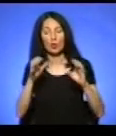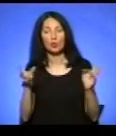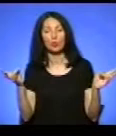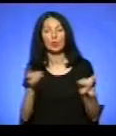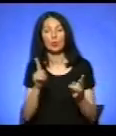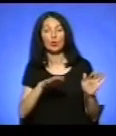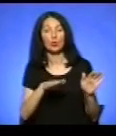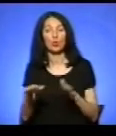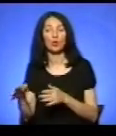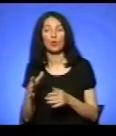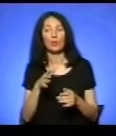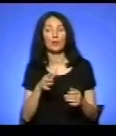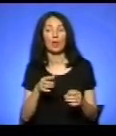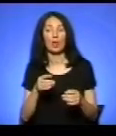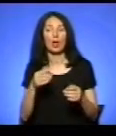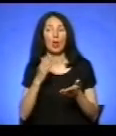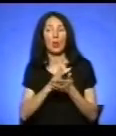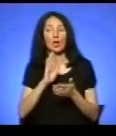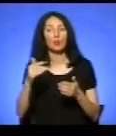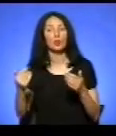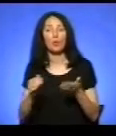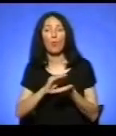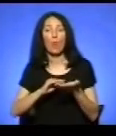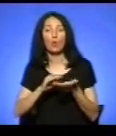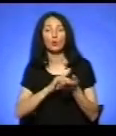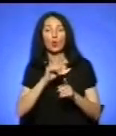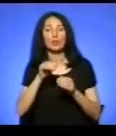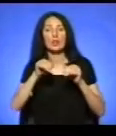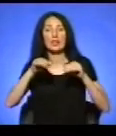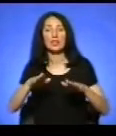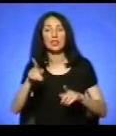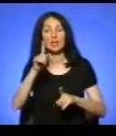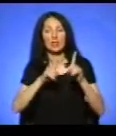час повторне рішення сесії органів місцевого